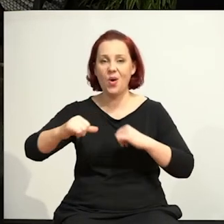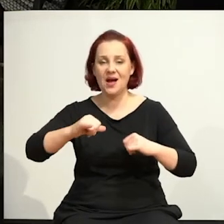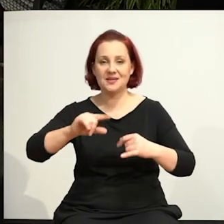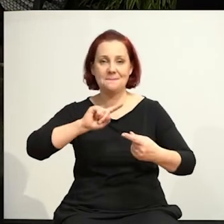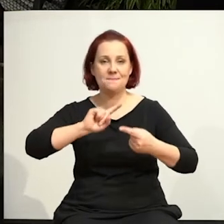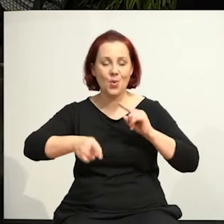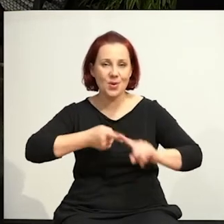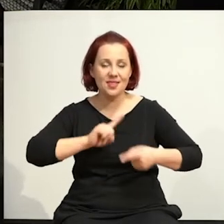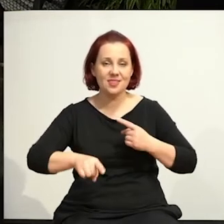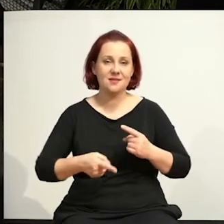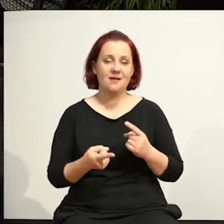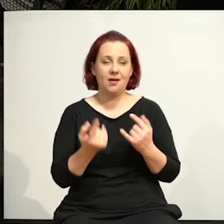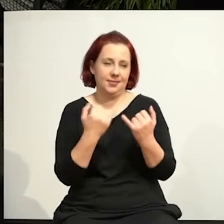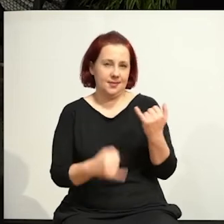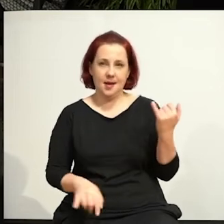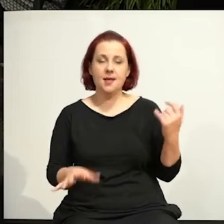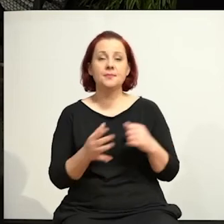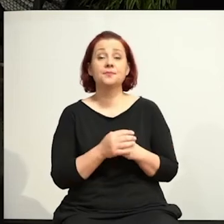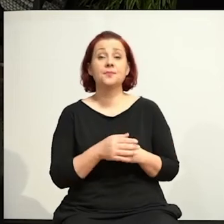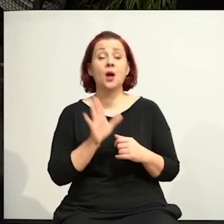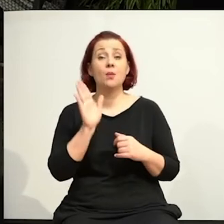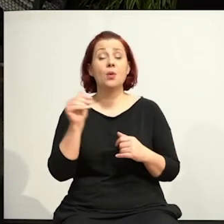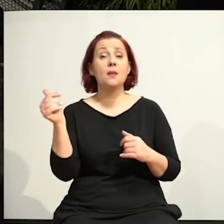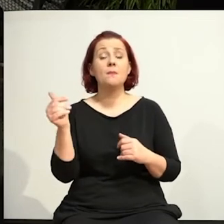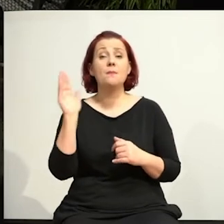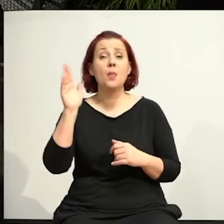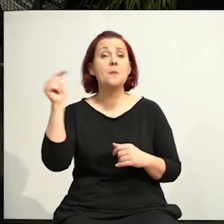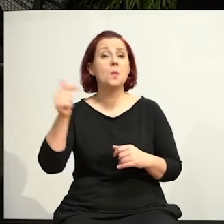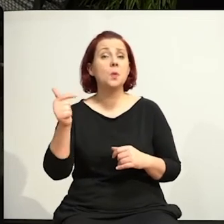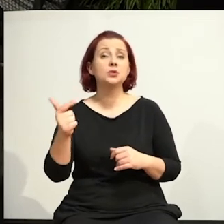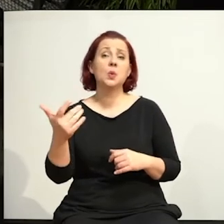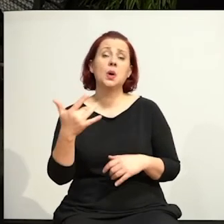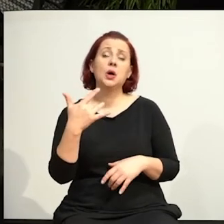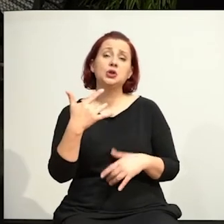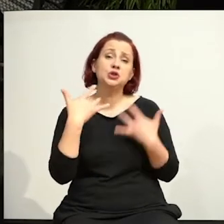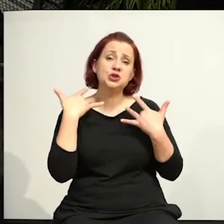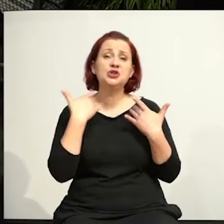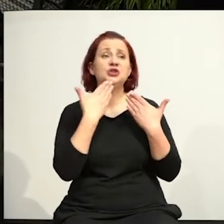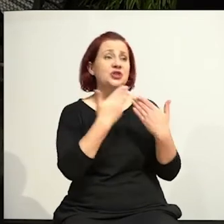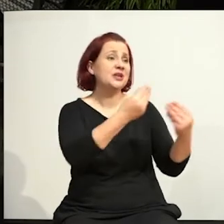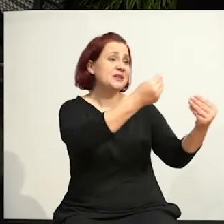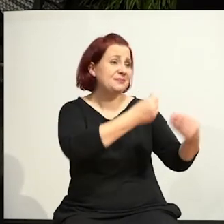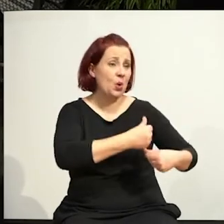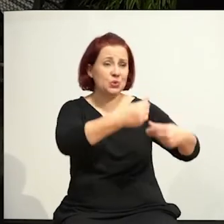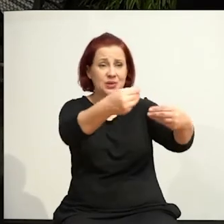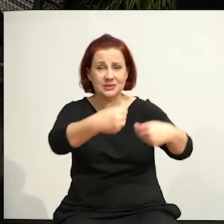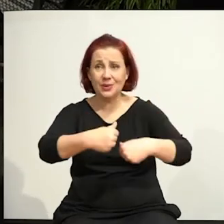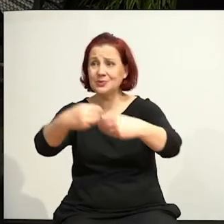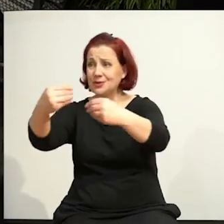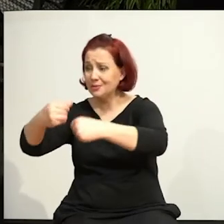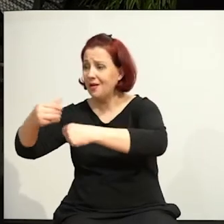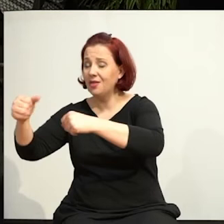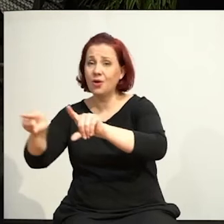polityka i tak dalej. Potem musiał żyć na garnuszku różnego rodzaju sponsorów, co też pozwoliło mu